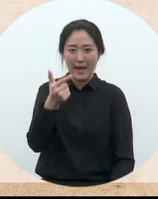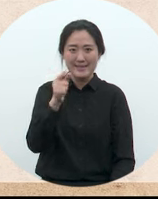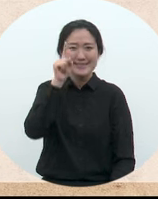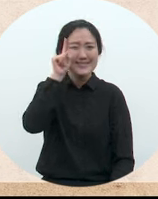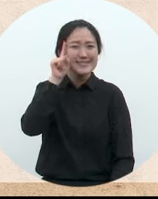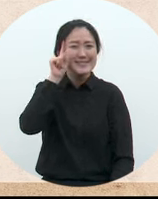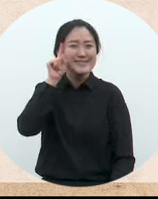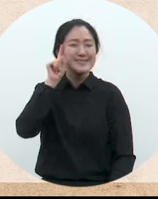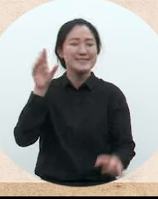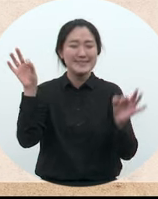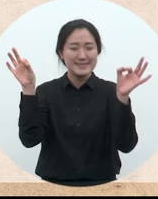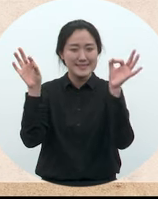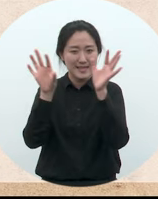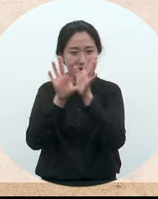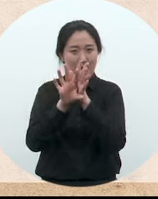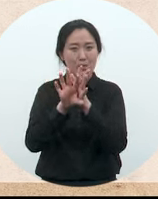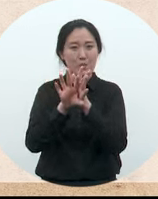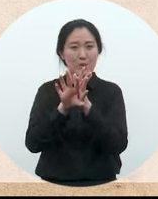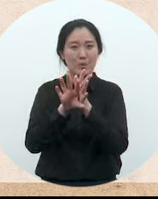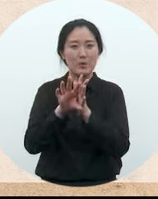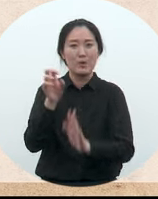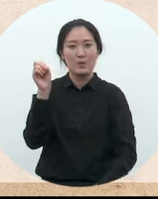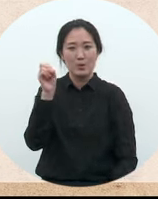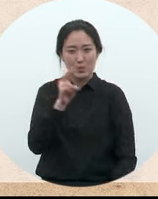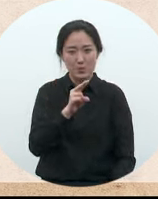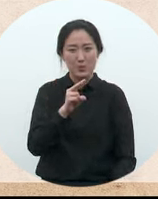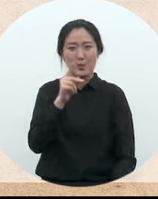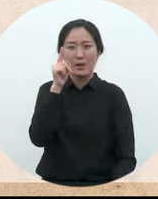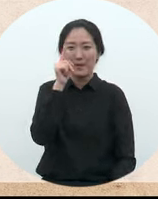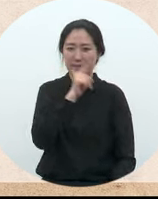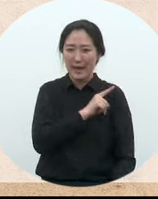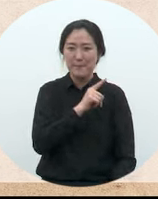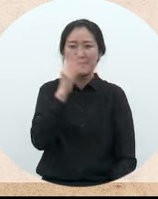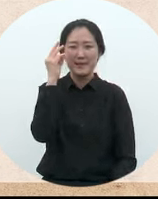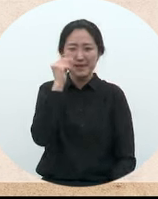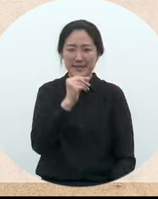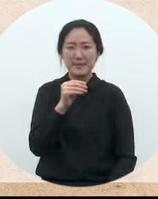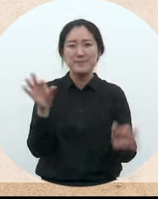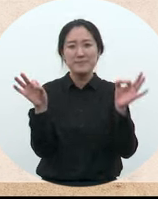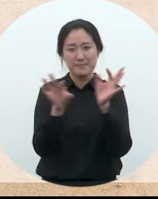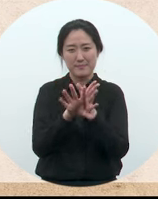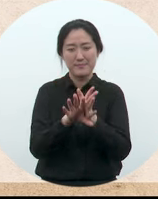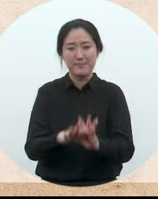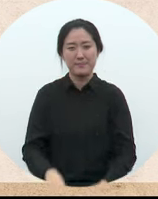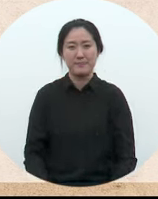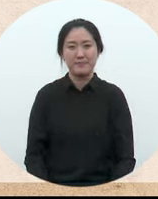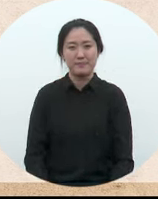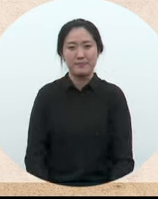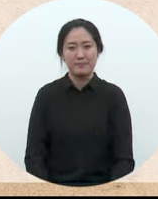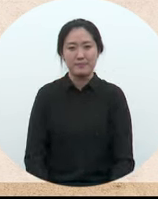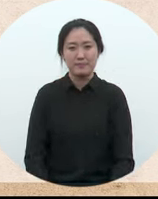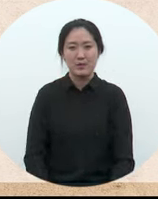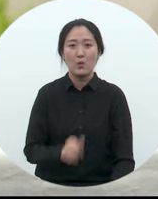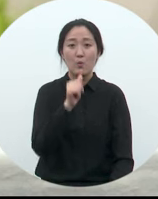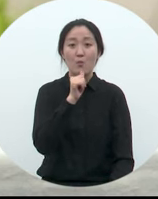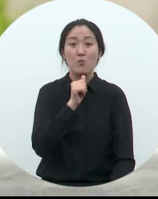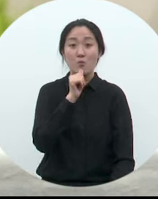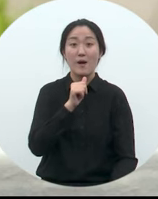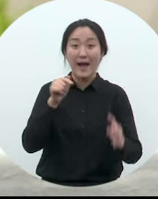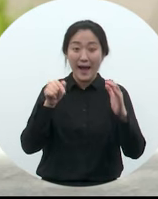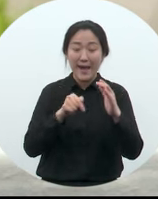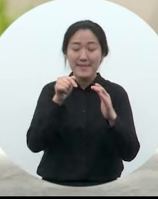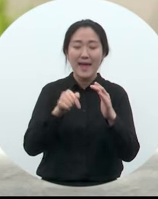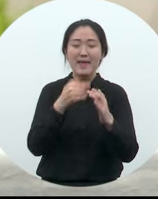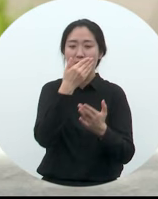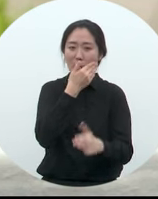때문에 스트레스를 없애주고 우리 몸속에 나쁘게 작용하는 코레스테롤을 없애주는 데도 도움이 많이 됩니다.